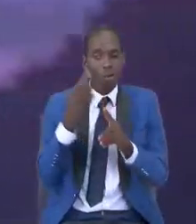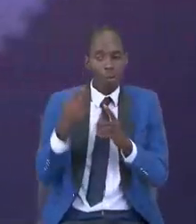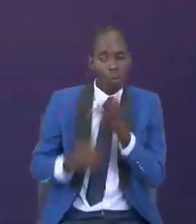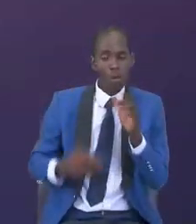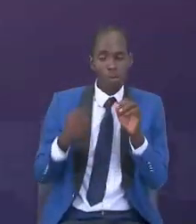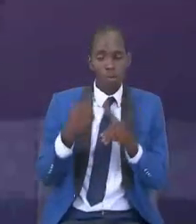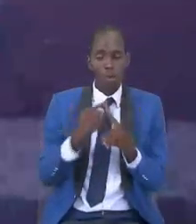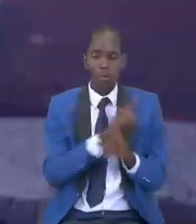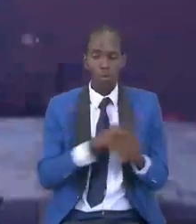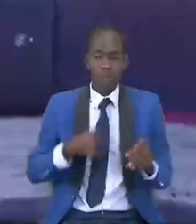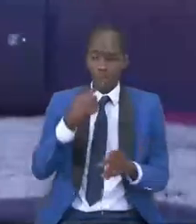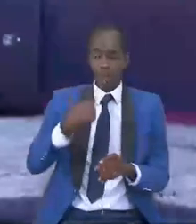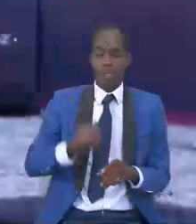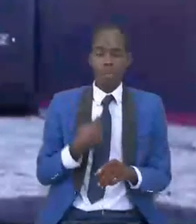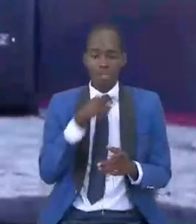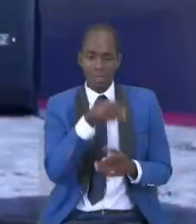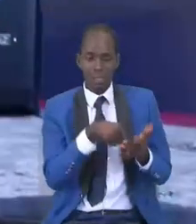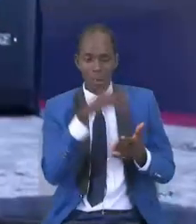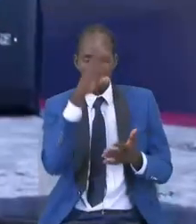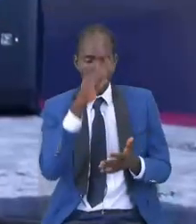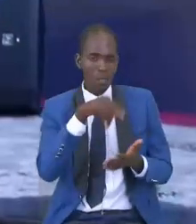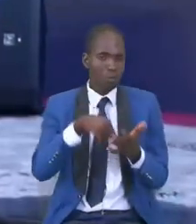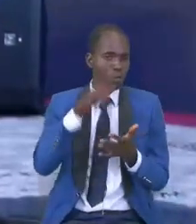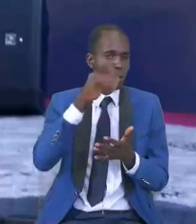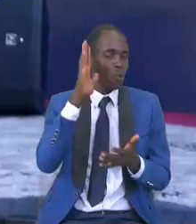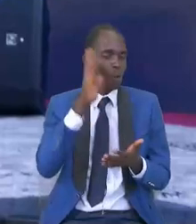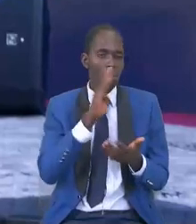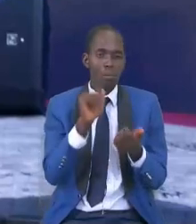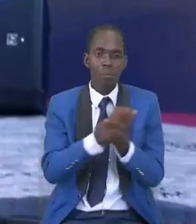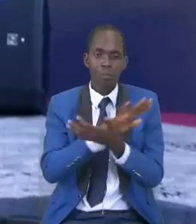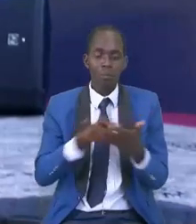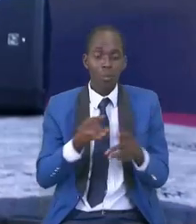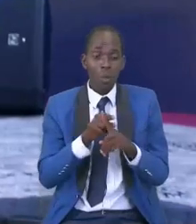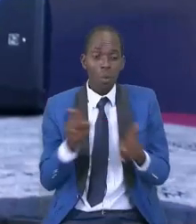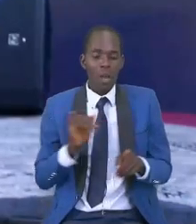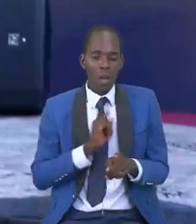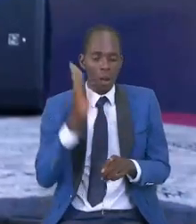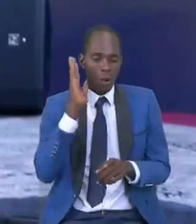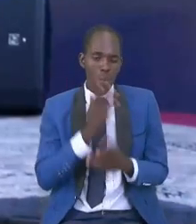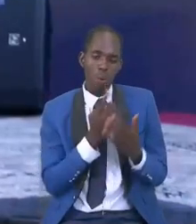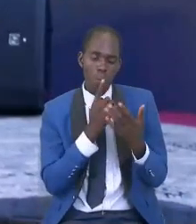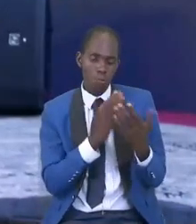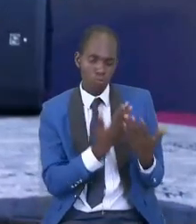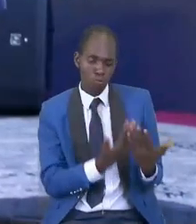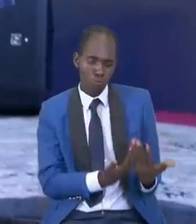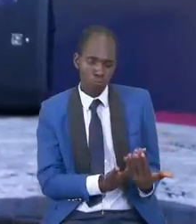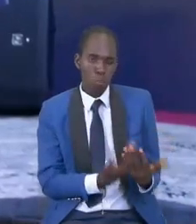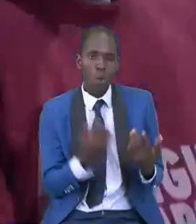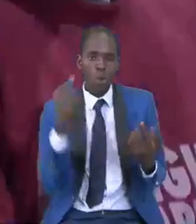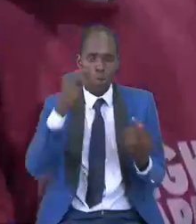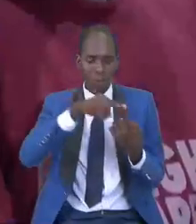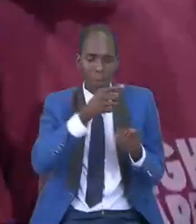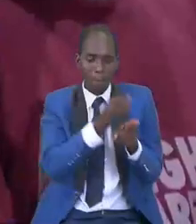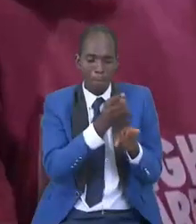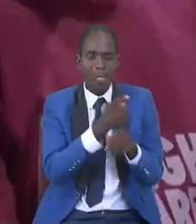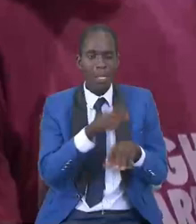bon, à part de la révélation de la parole de Dieu, cet homme va périr, cette femme va périr, mais bon, je vais attendre le bon moment, je